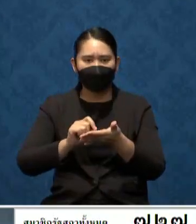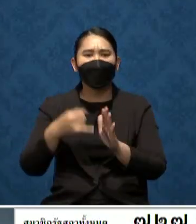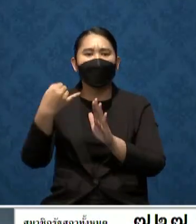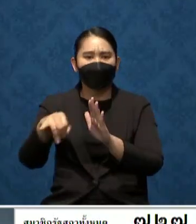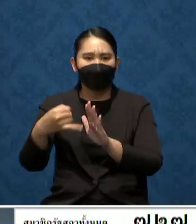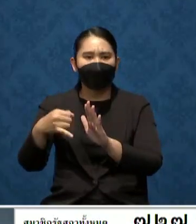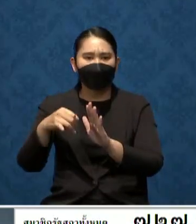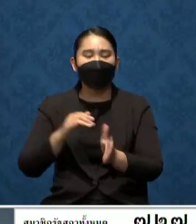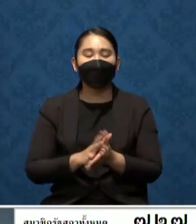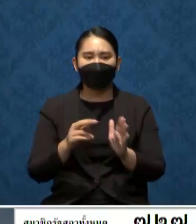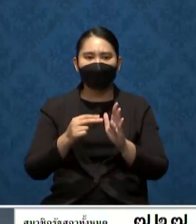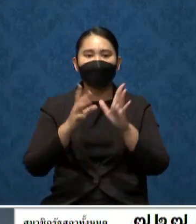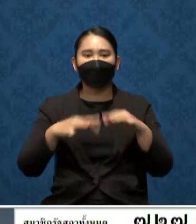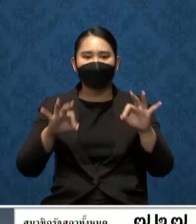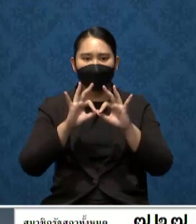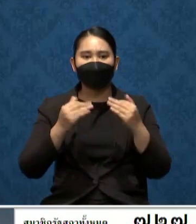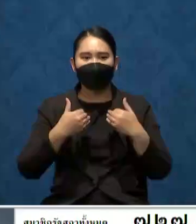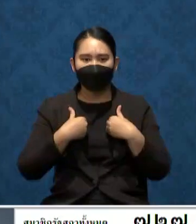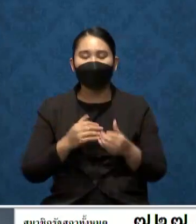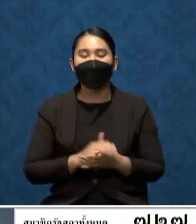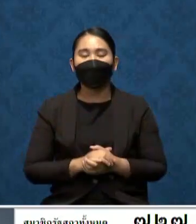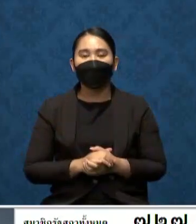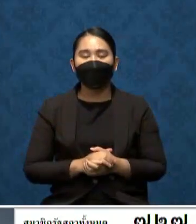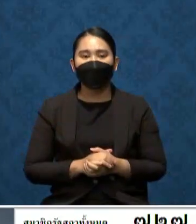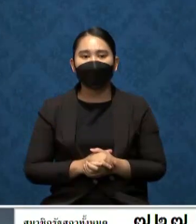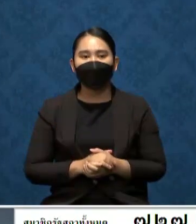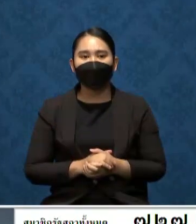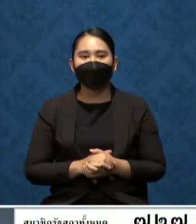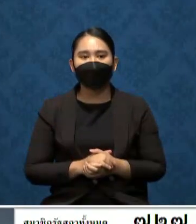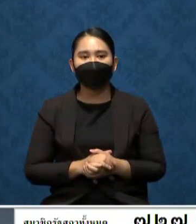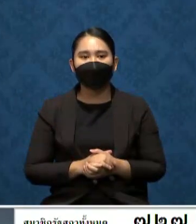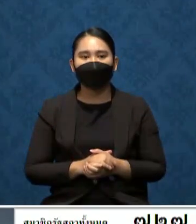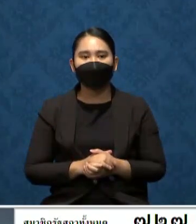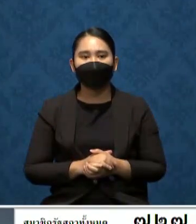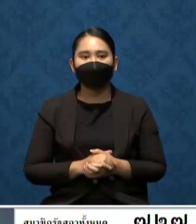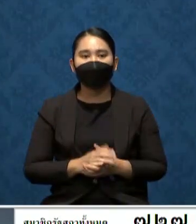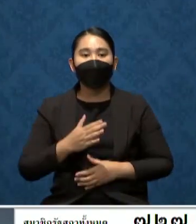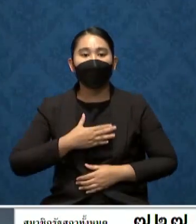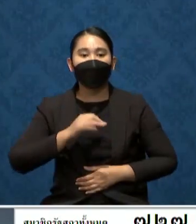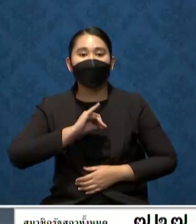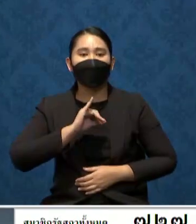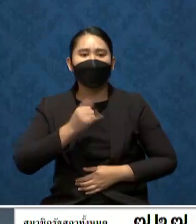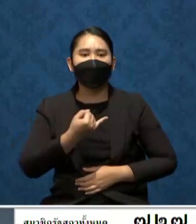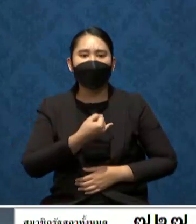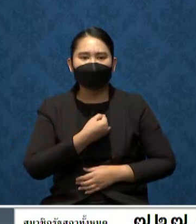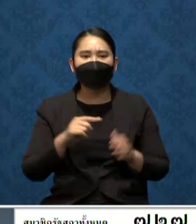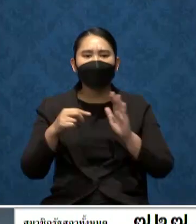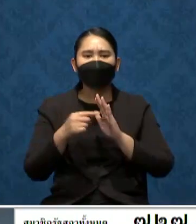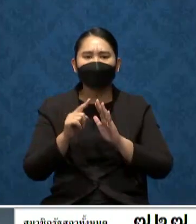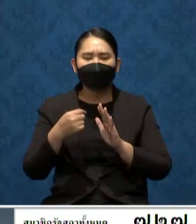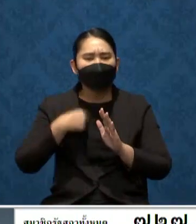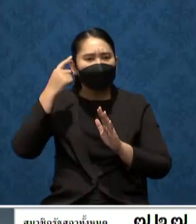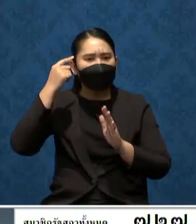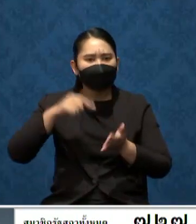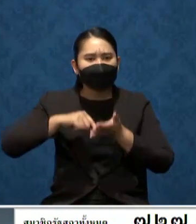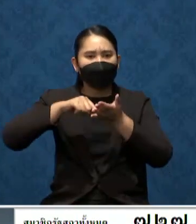และถือว่าเป็นเรื่องใหญ่มากฉะนั้นผมถือว่ายังโดยผมไม่แน่ใจว่าผู้ยกร่างเนี่ยมีจุดประสงค์อะ